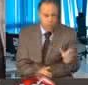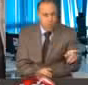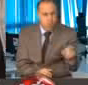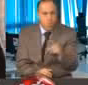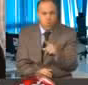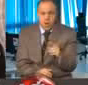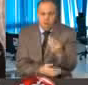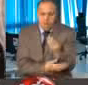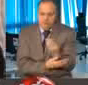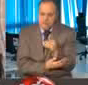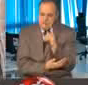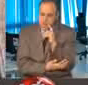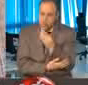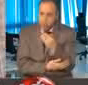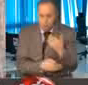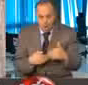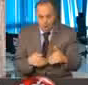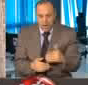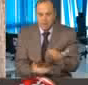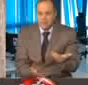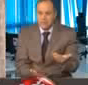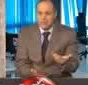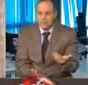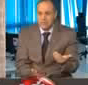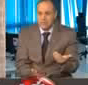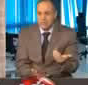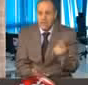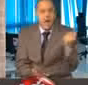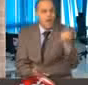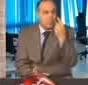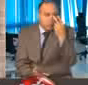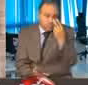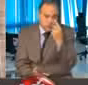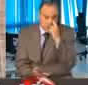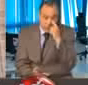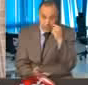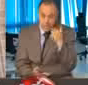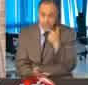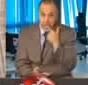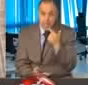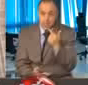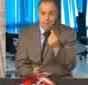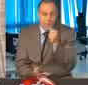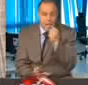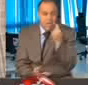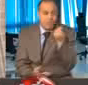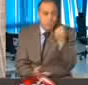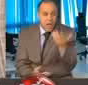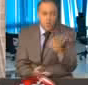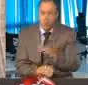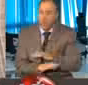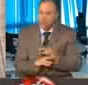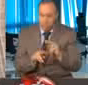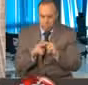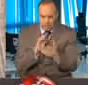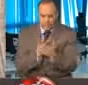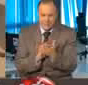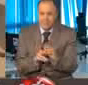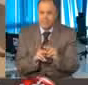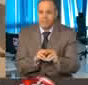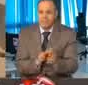طفلة مريضة وعندي طفل معاق. يا ناس يا عالم، ومصرف ما عدنا، فلوس ما عدنا، يعني تتنى الظلام